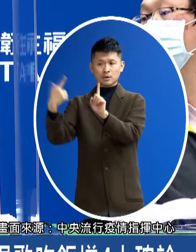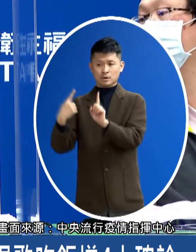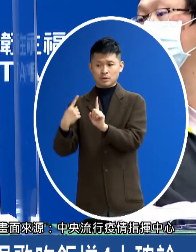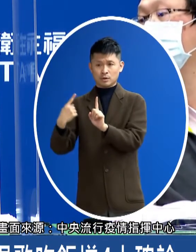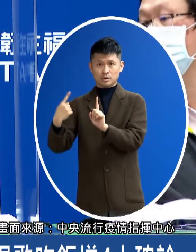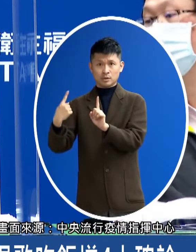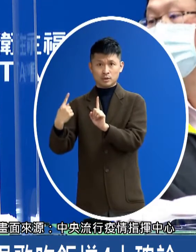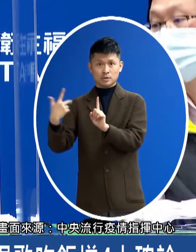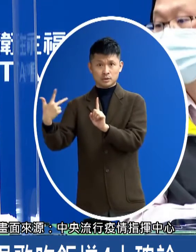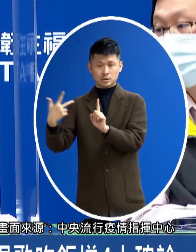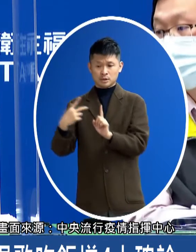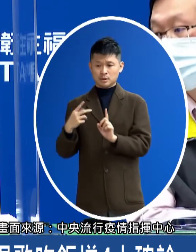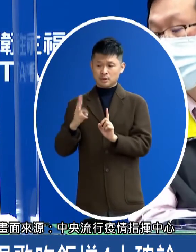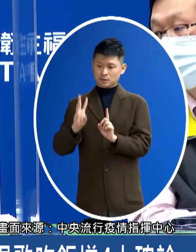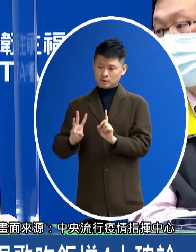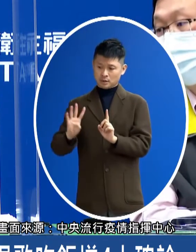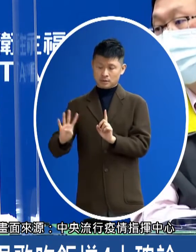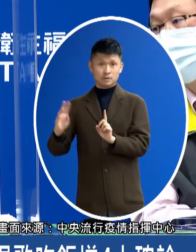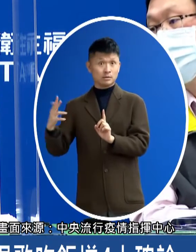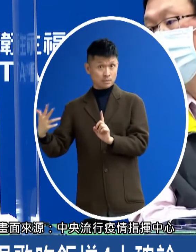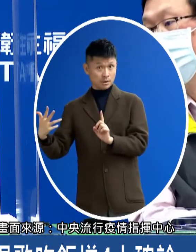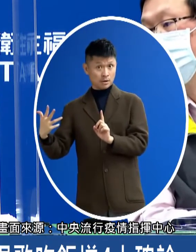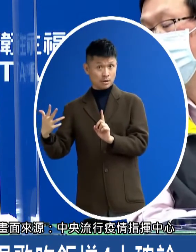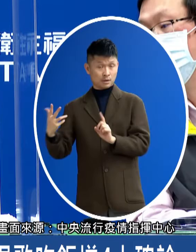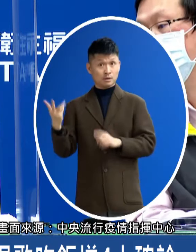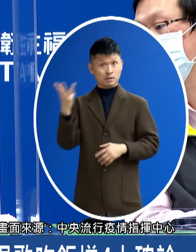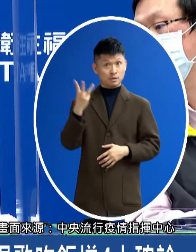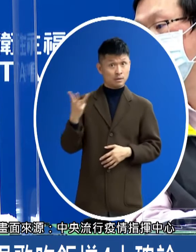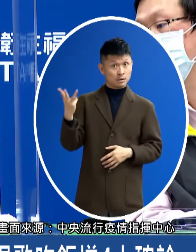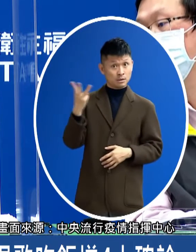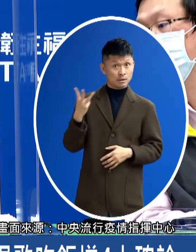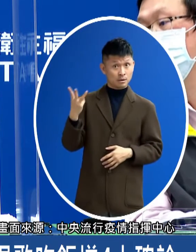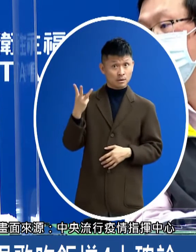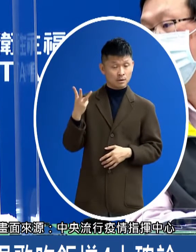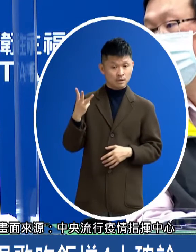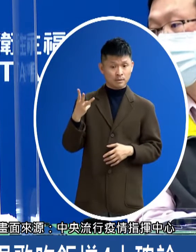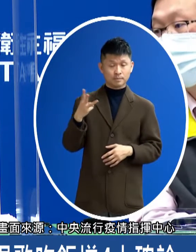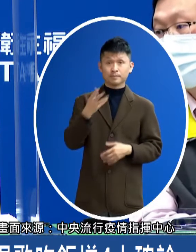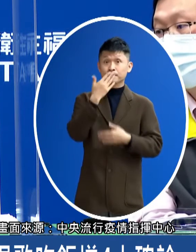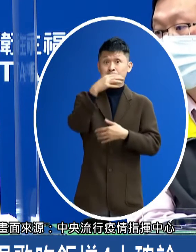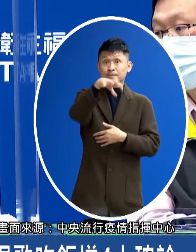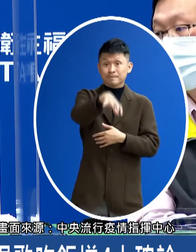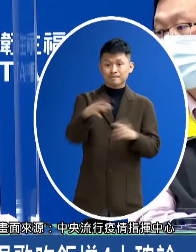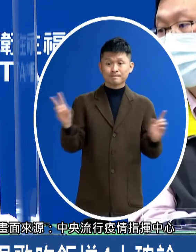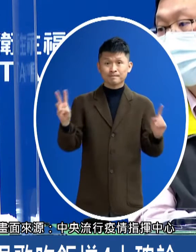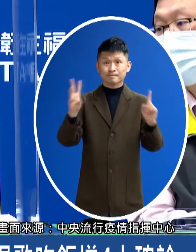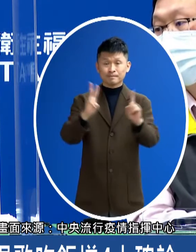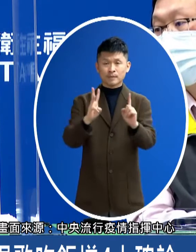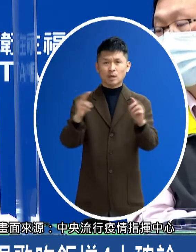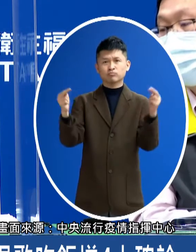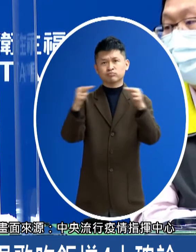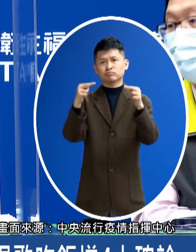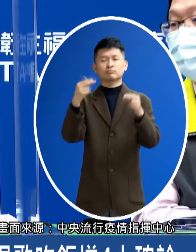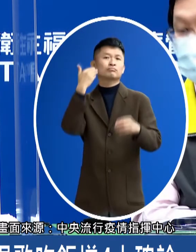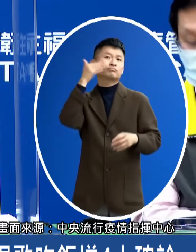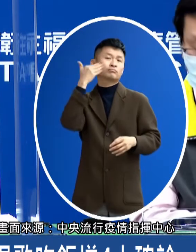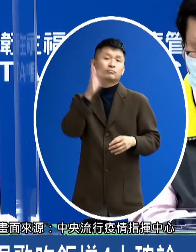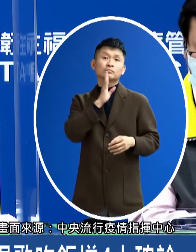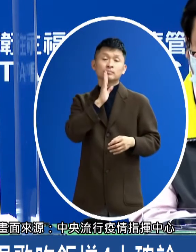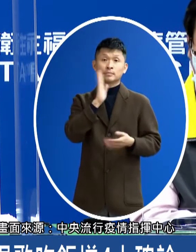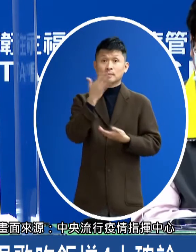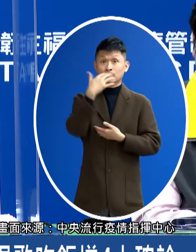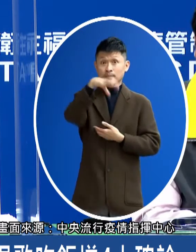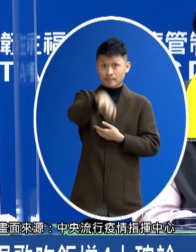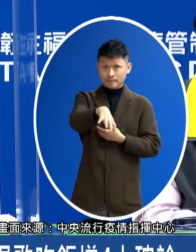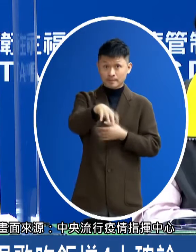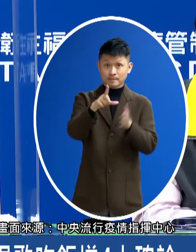休人员按18514在25号确诊后，卫生单位紧急框列。由于个案经常到姐姐家用餐，也